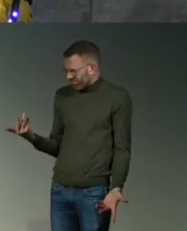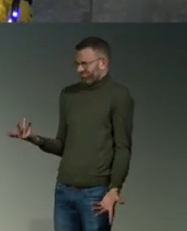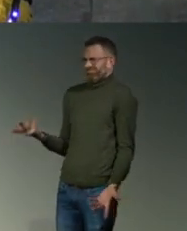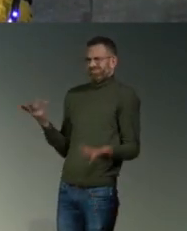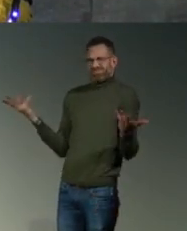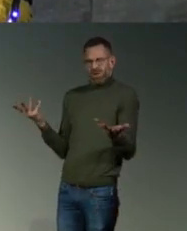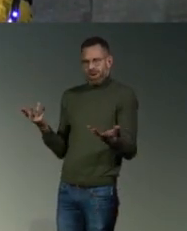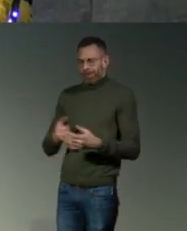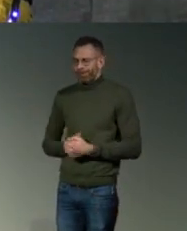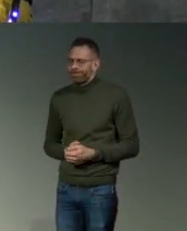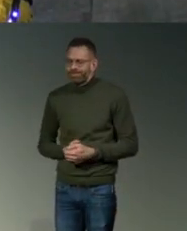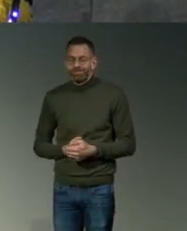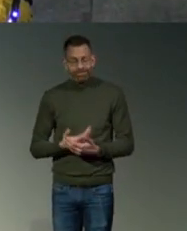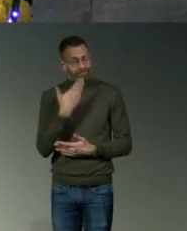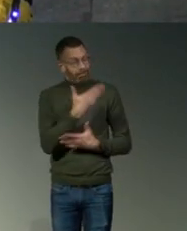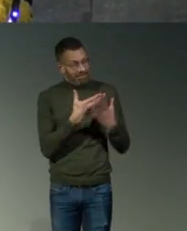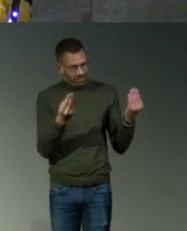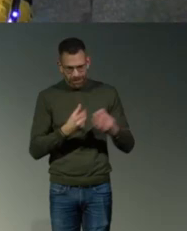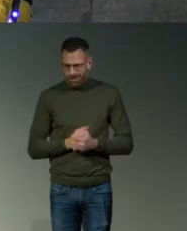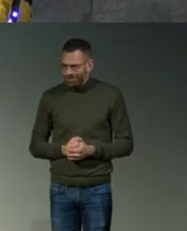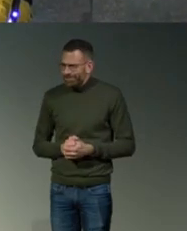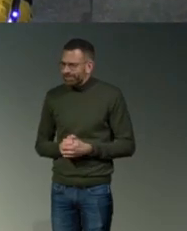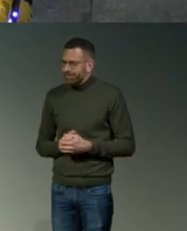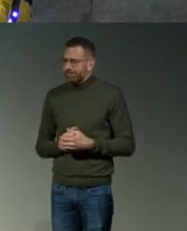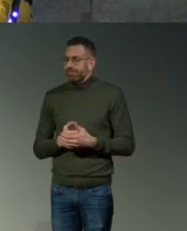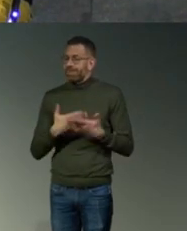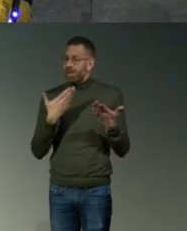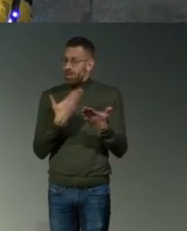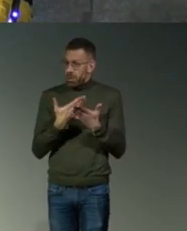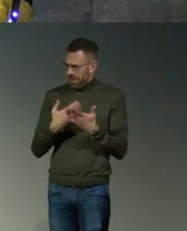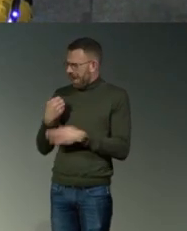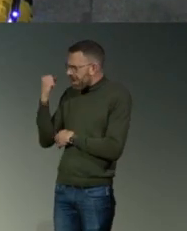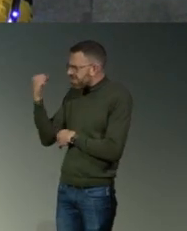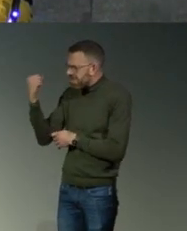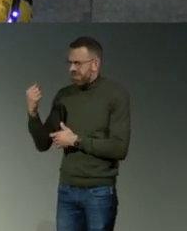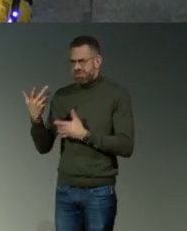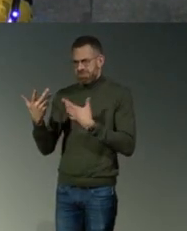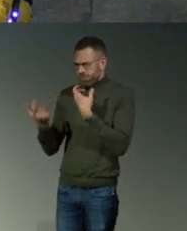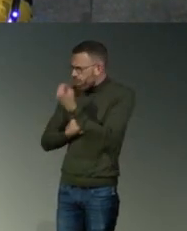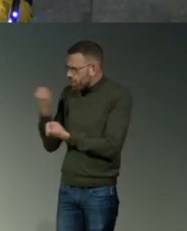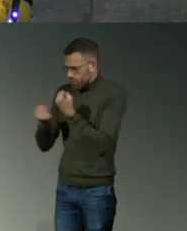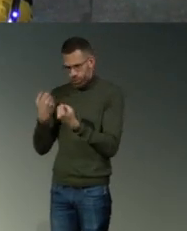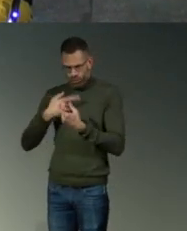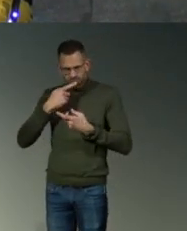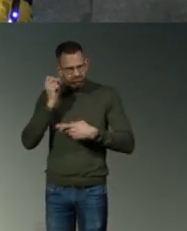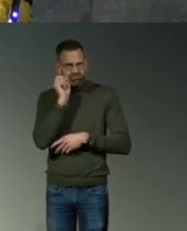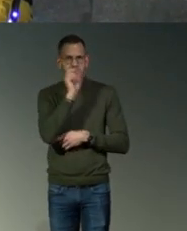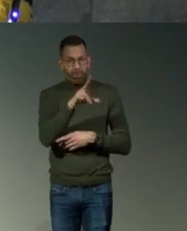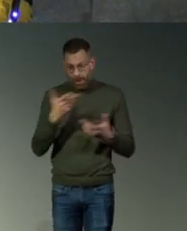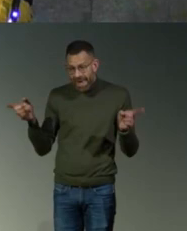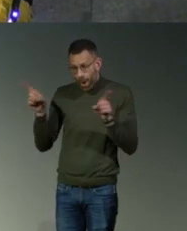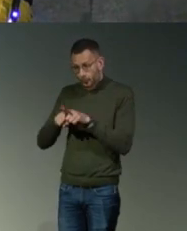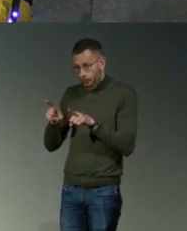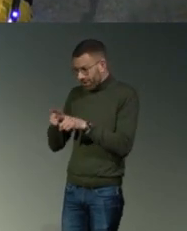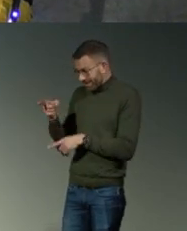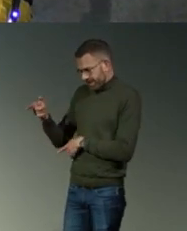Merci beaucoup, Fanny. Alors, vous voyez, au-delà de la dénonciation de la tuerie et de la souffrance, il y a aussi cette dénonciation de la transformation du